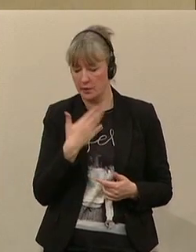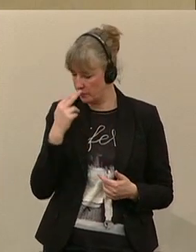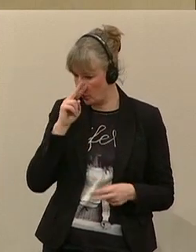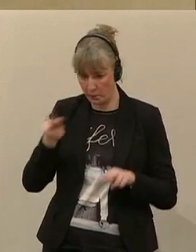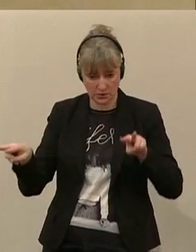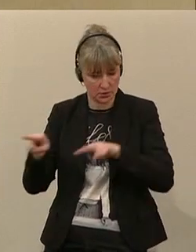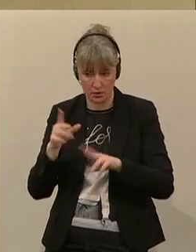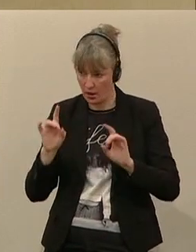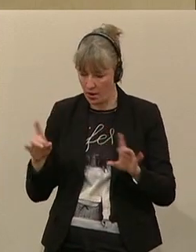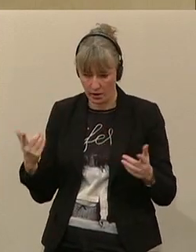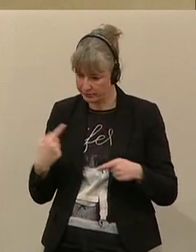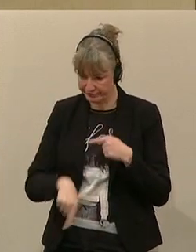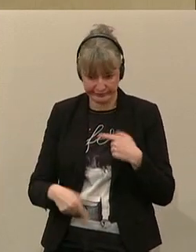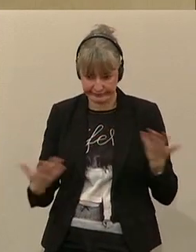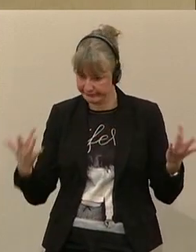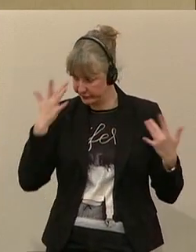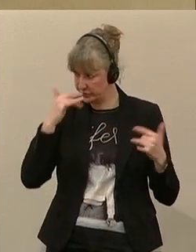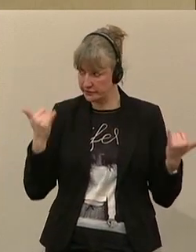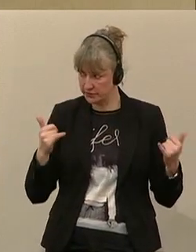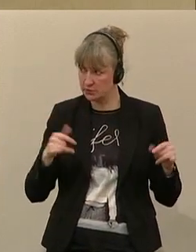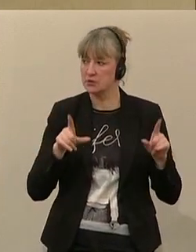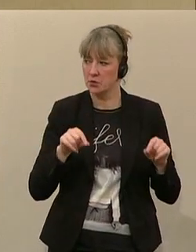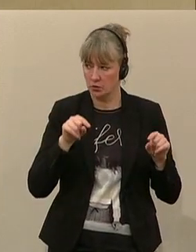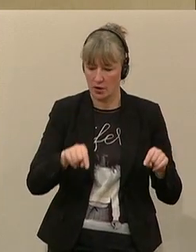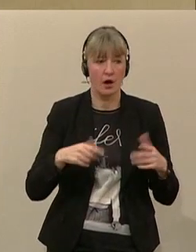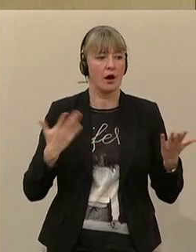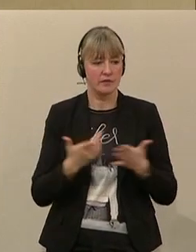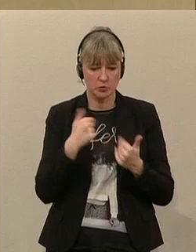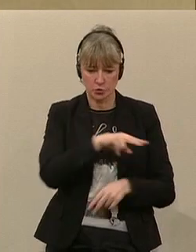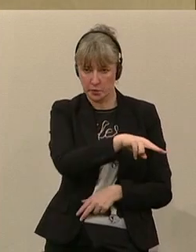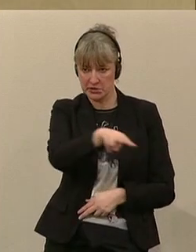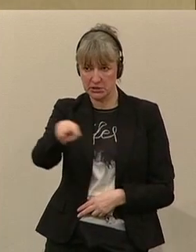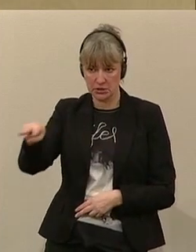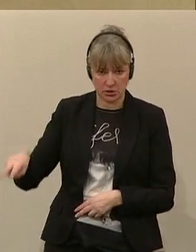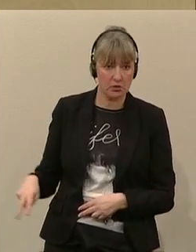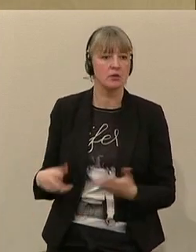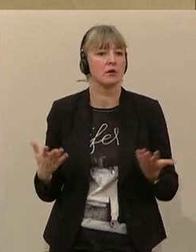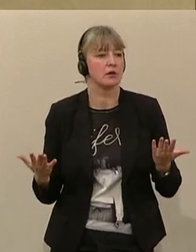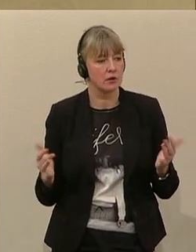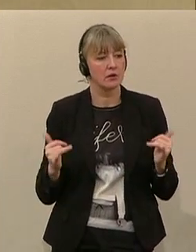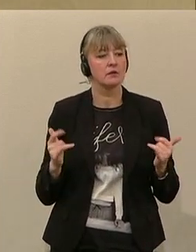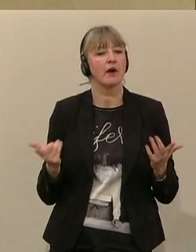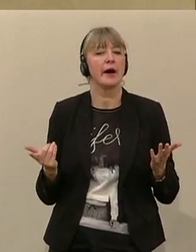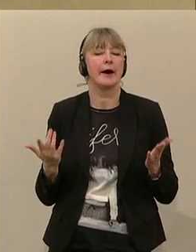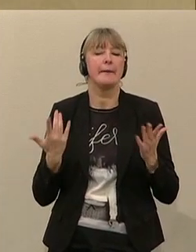haben, die Lehrer teilweise nicht damit zurechtkommen und hier gilt es auf jeden Fall, da Übersicht zu schaffen, uns das anzuschauen.